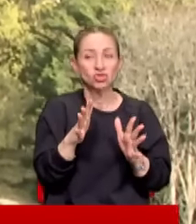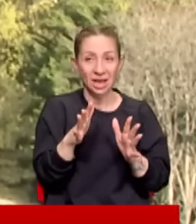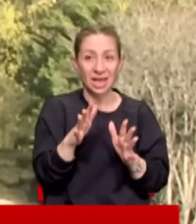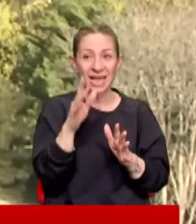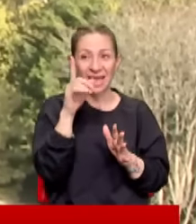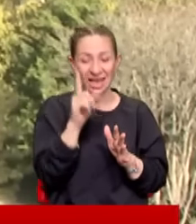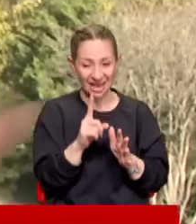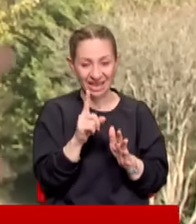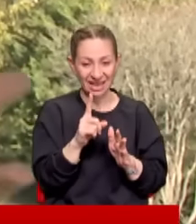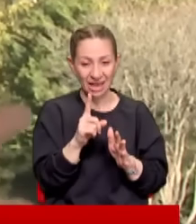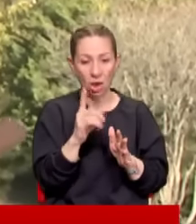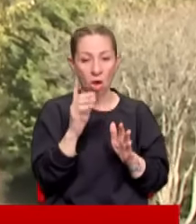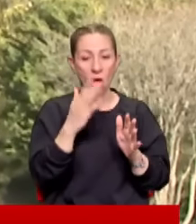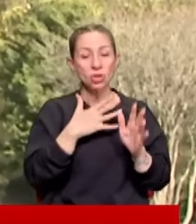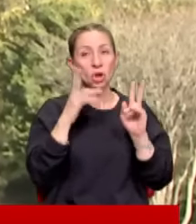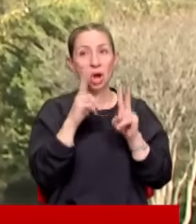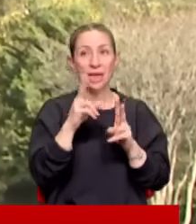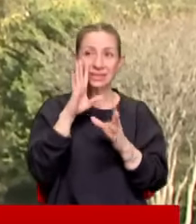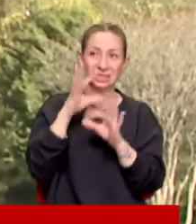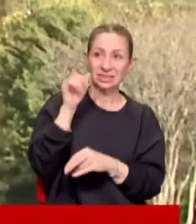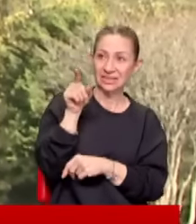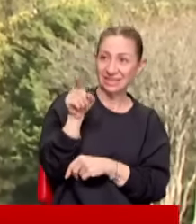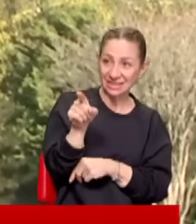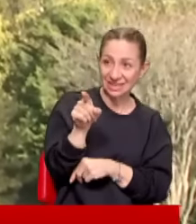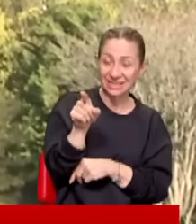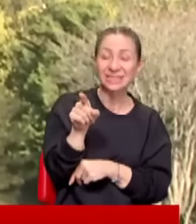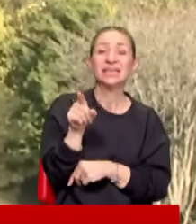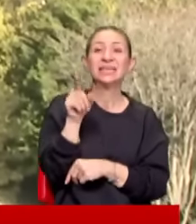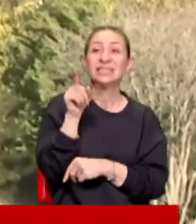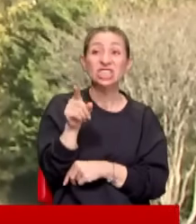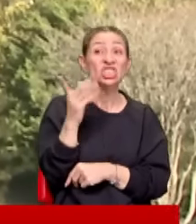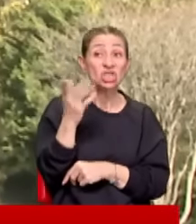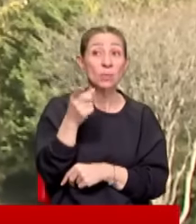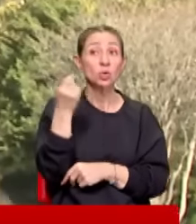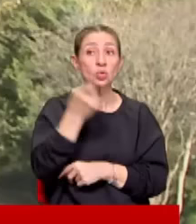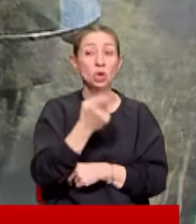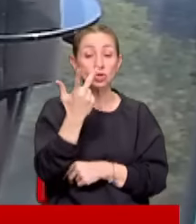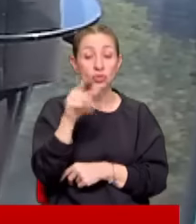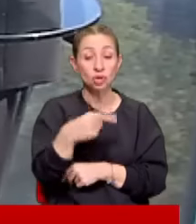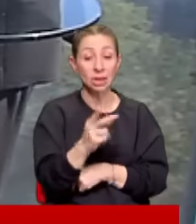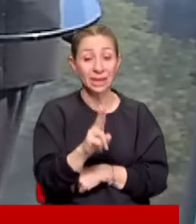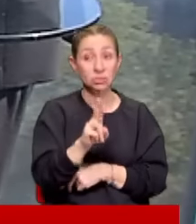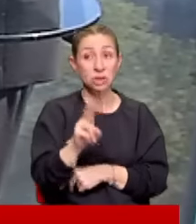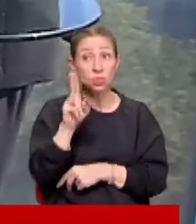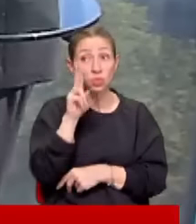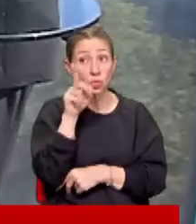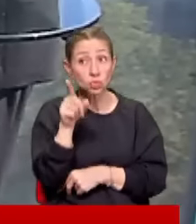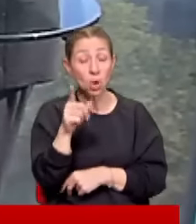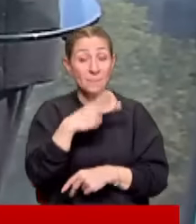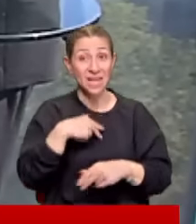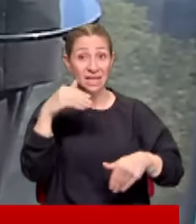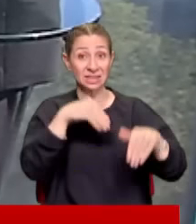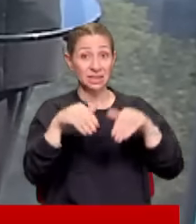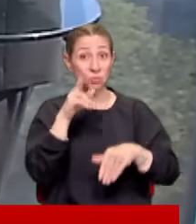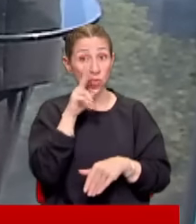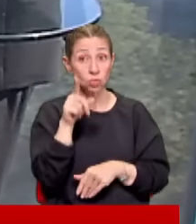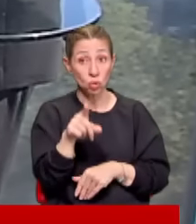ilk öngören kişi de zaten sizdiniz. Sizce bu %3,77'lik sonuç, yerel seçim